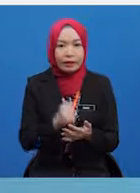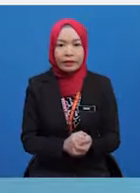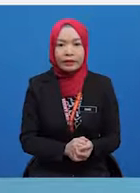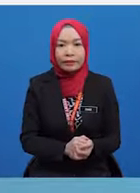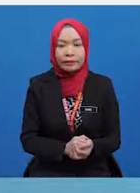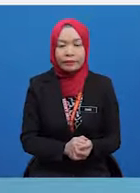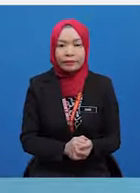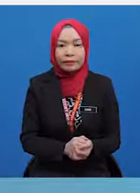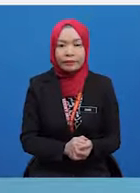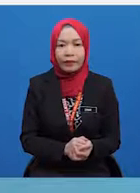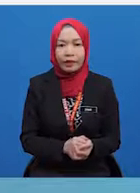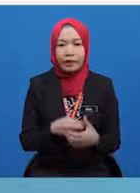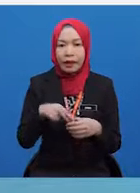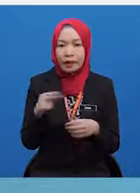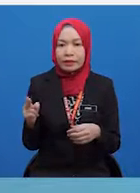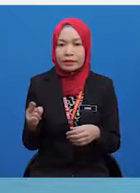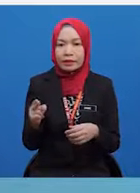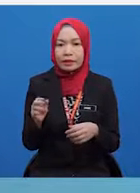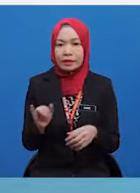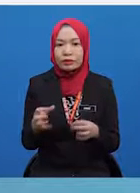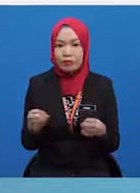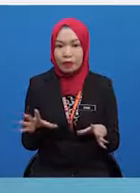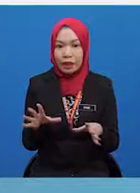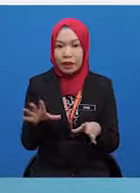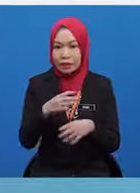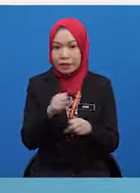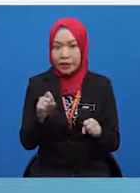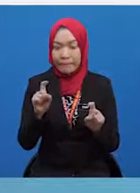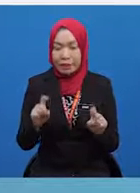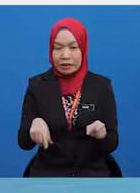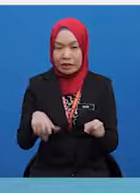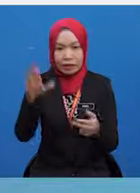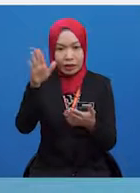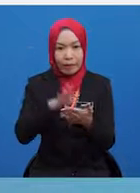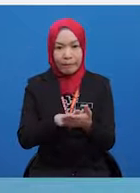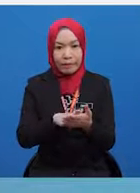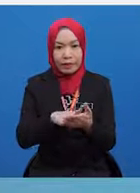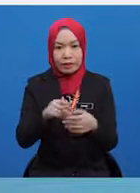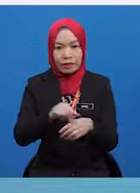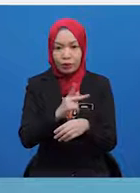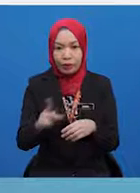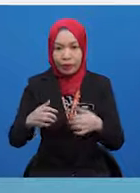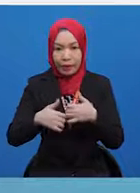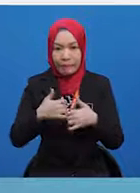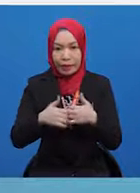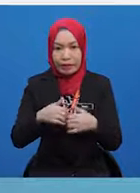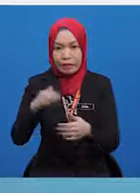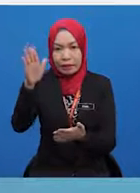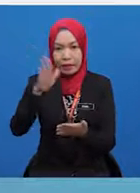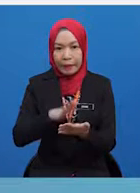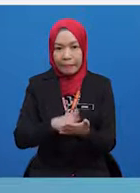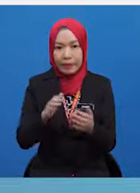Hasil lakaran yang telah siap mestilah diimbas menggunakan mesin pengimbas dengan resolusi